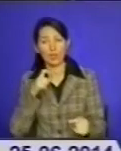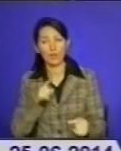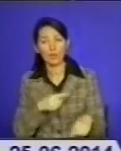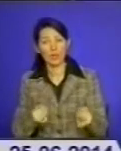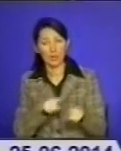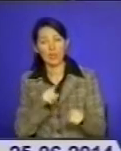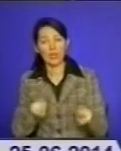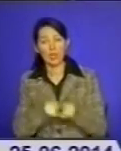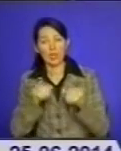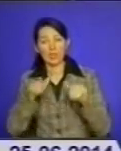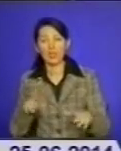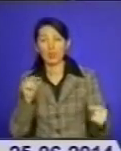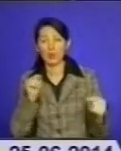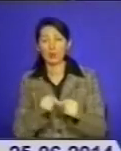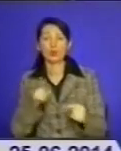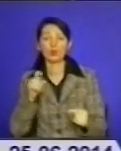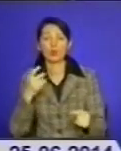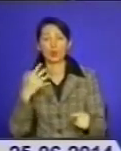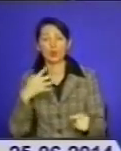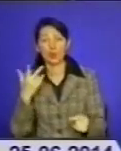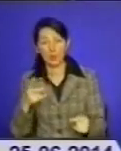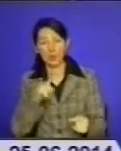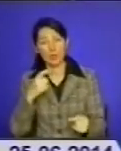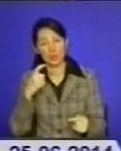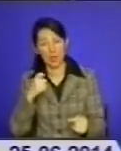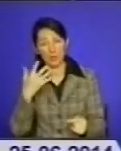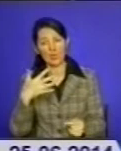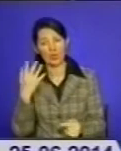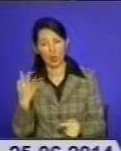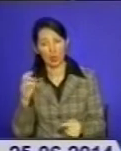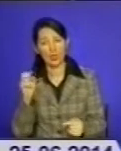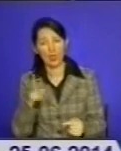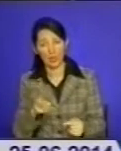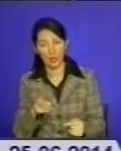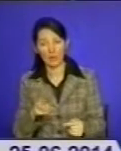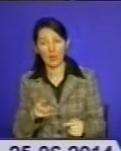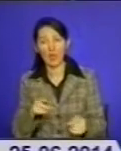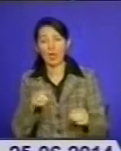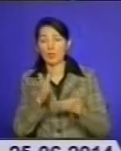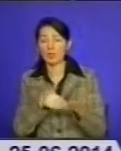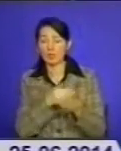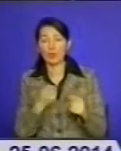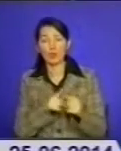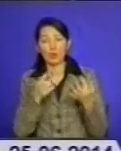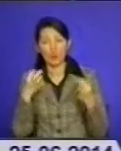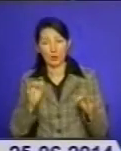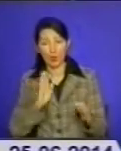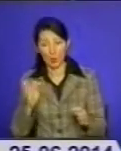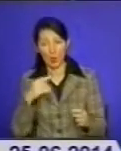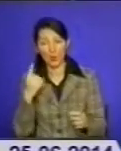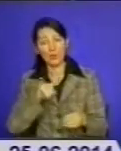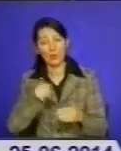зі 154 членів Радфеду. Скасування цього дозволу було однією з вимог Заходу до Росії, аби